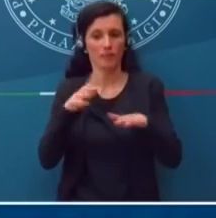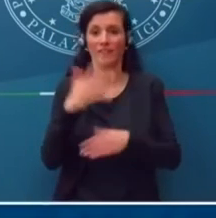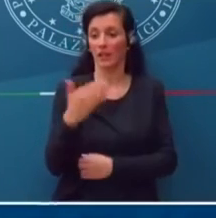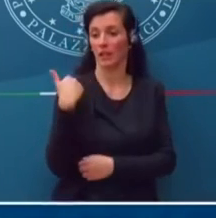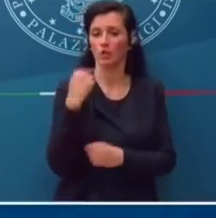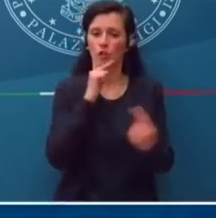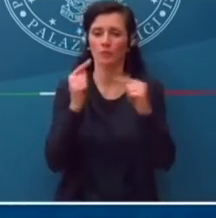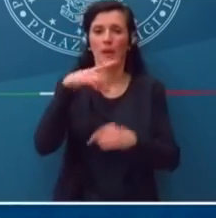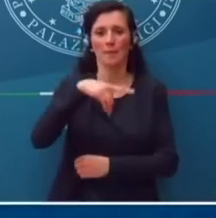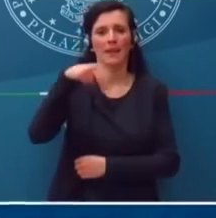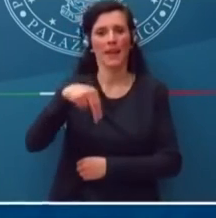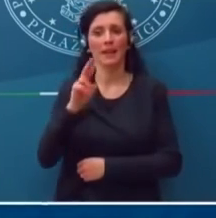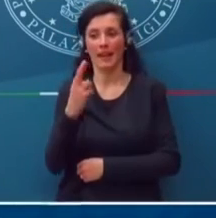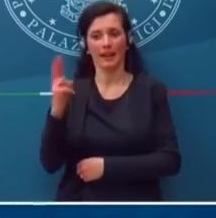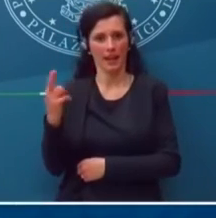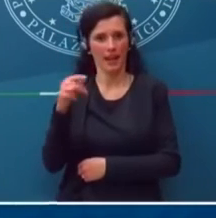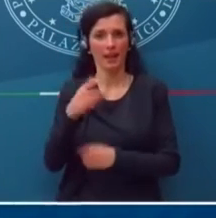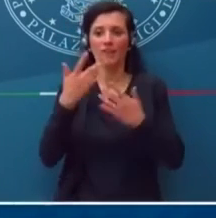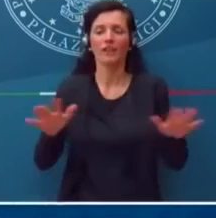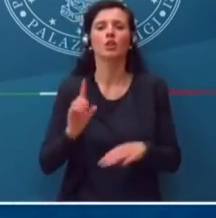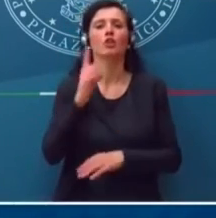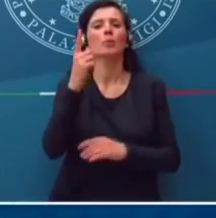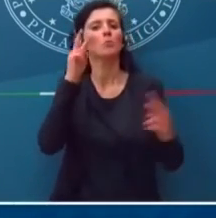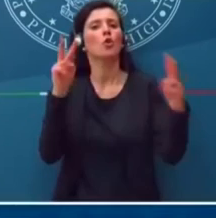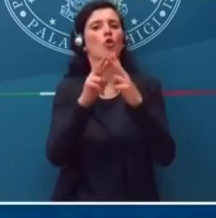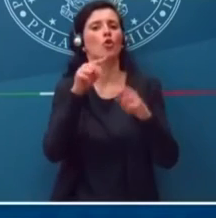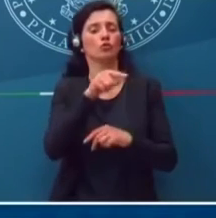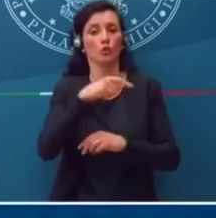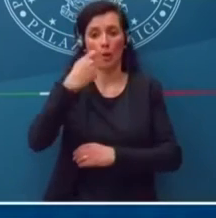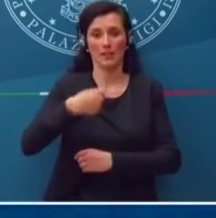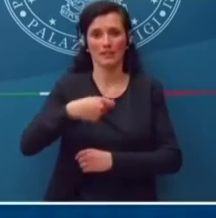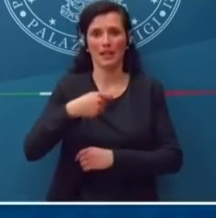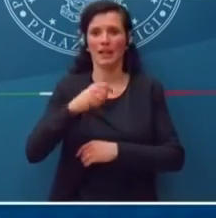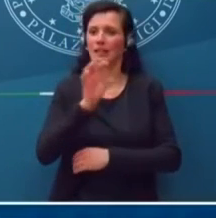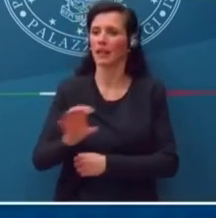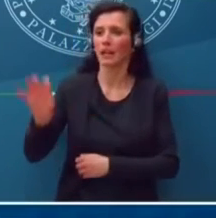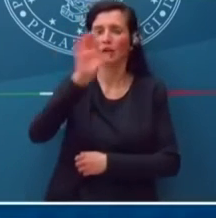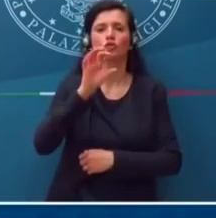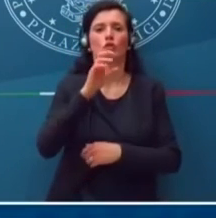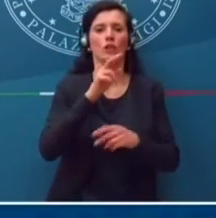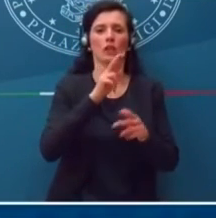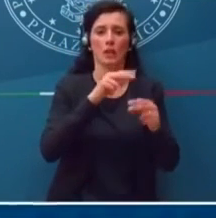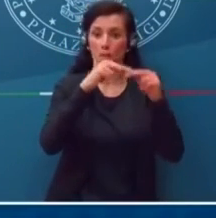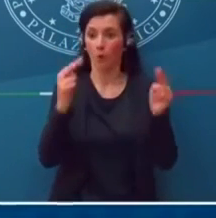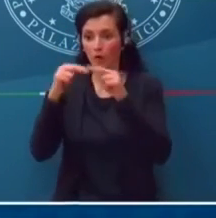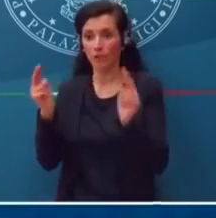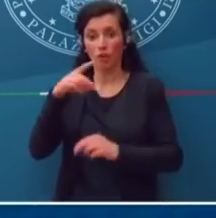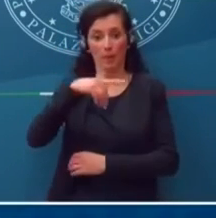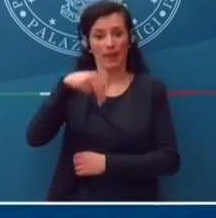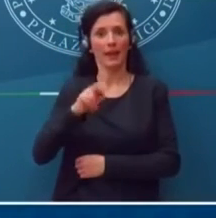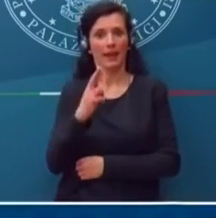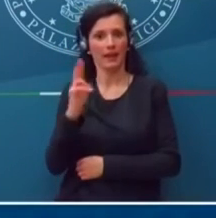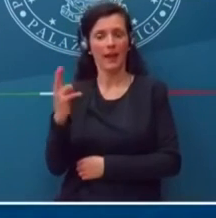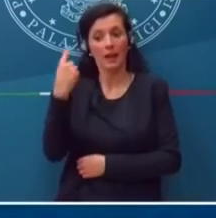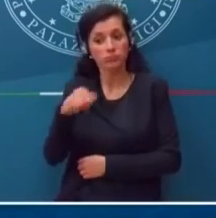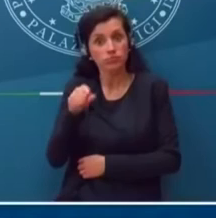PNRR, come dicevo prima, il primo incontro con i presidenti di regione e di provincia sul PNRR, e questo figura come una